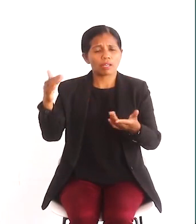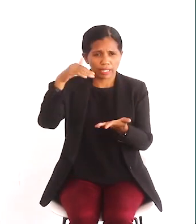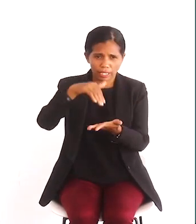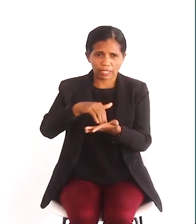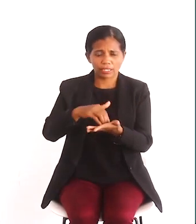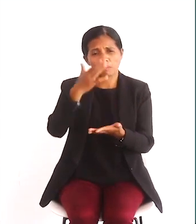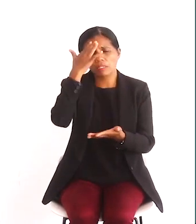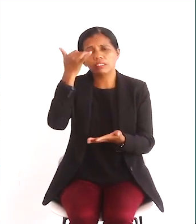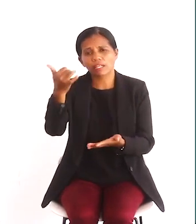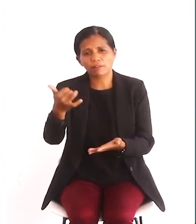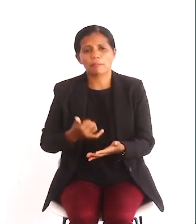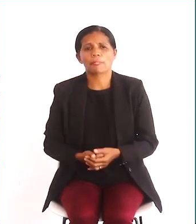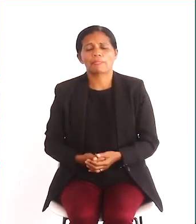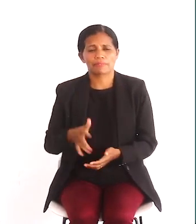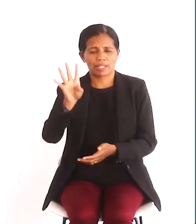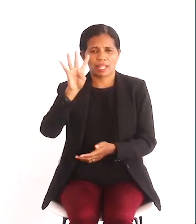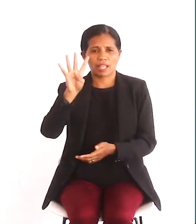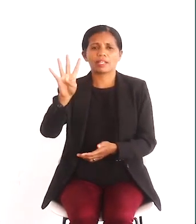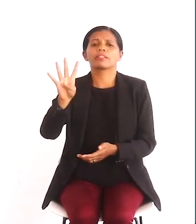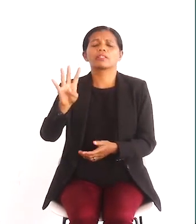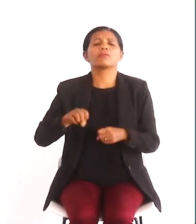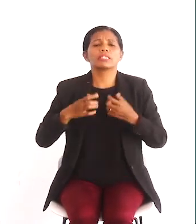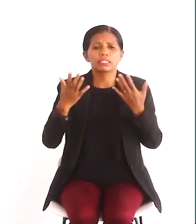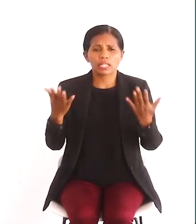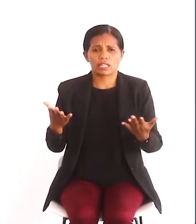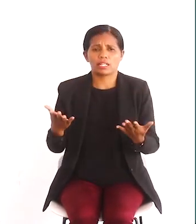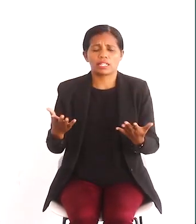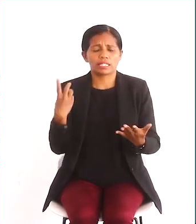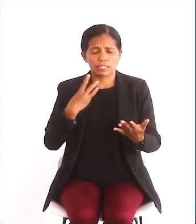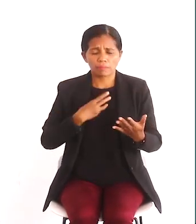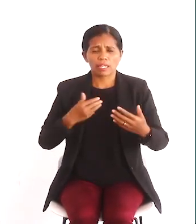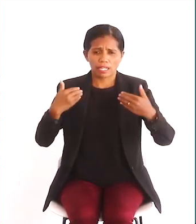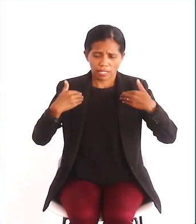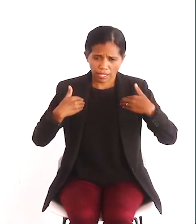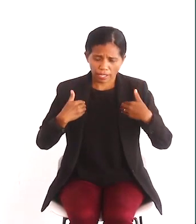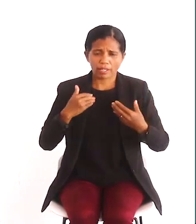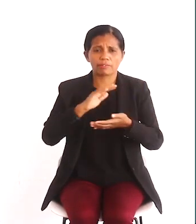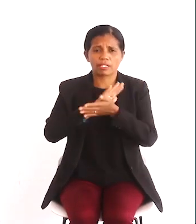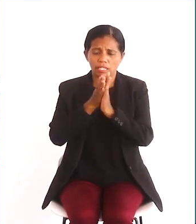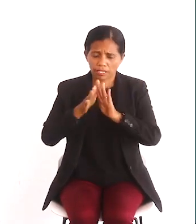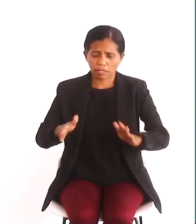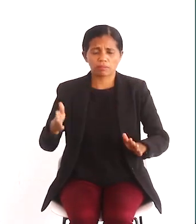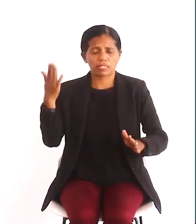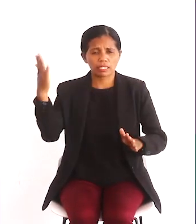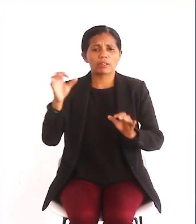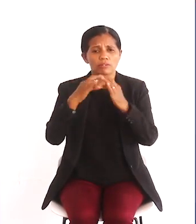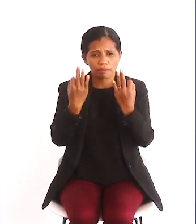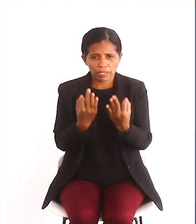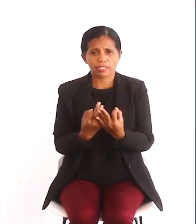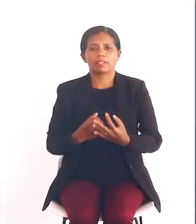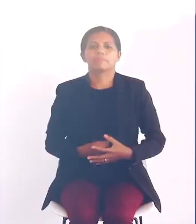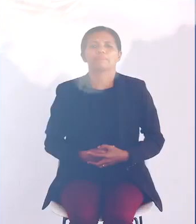Tansa. Hat, o insalos ita bele kria dame ia familia ni laran.